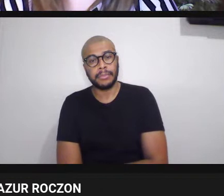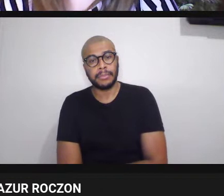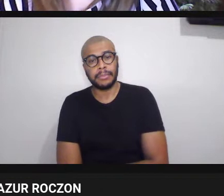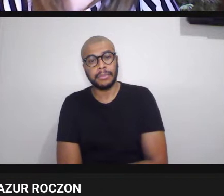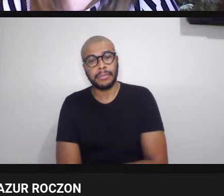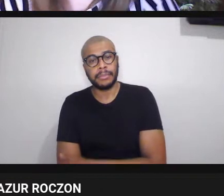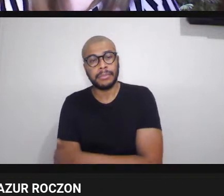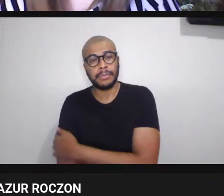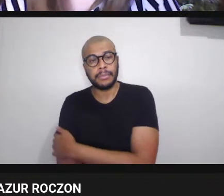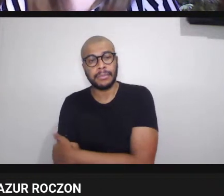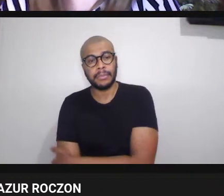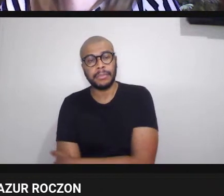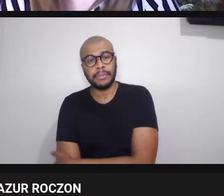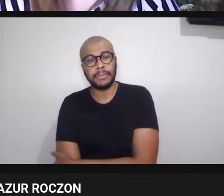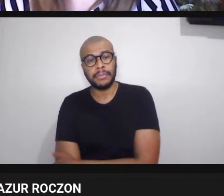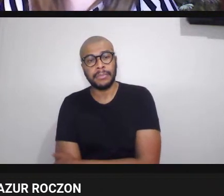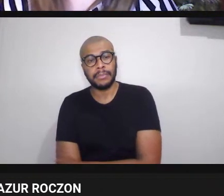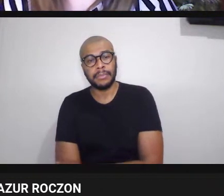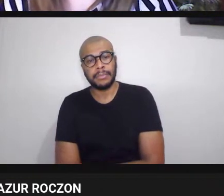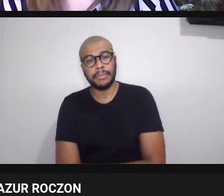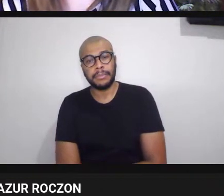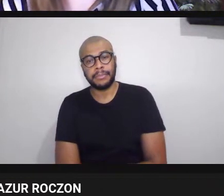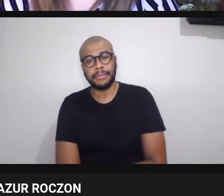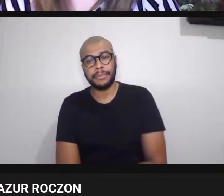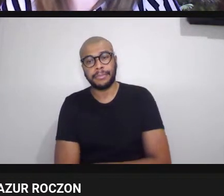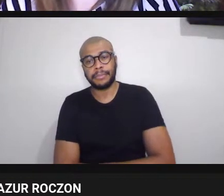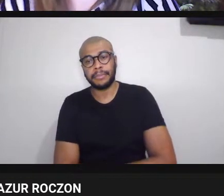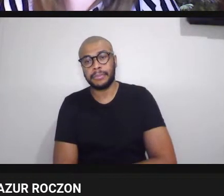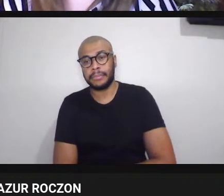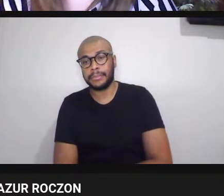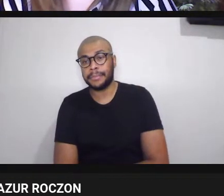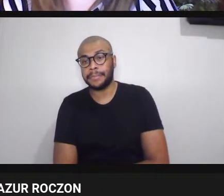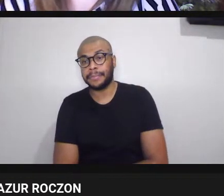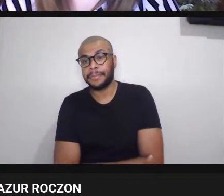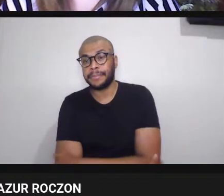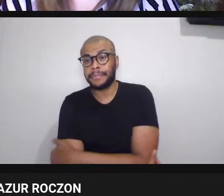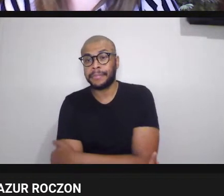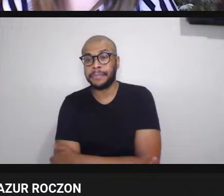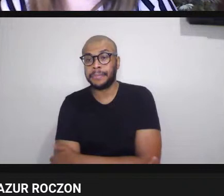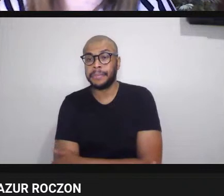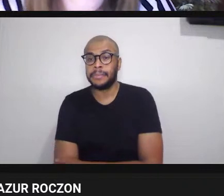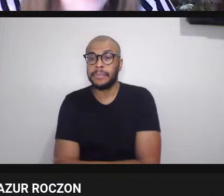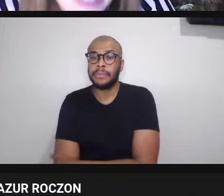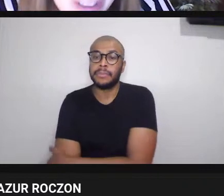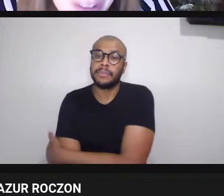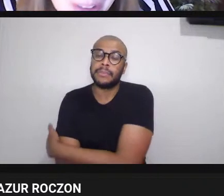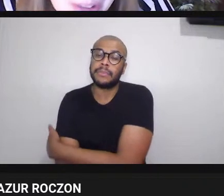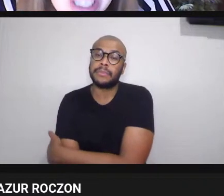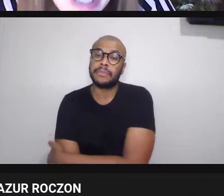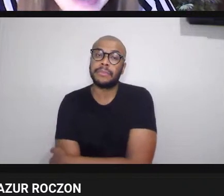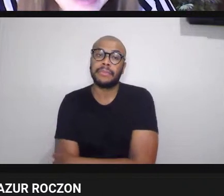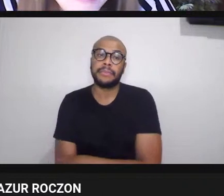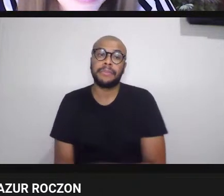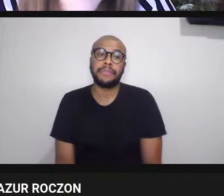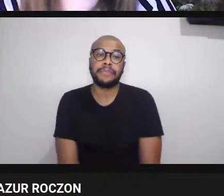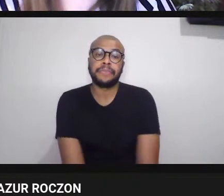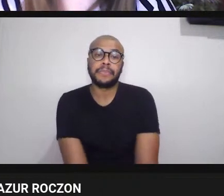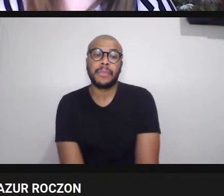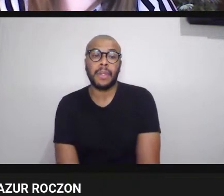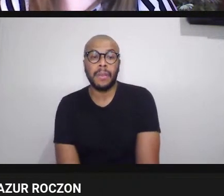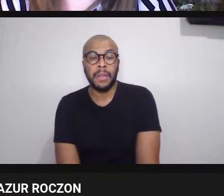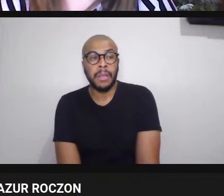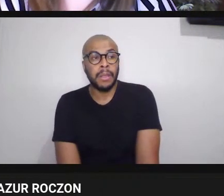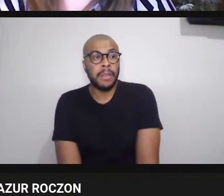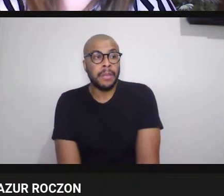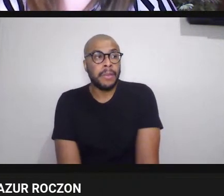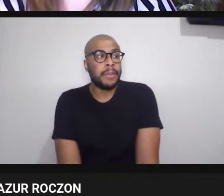regionalnym, określającym mieszkańca. Mazur to mieszkaniec określonego regionu. Rybka, oczywiście,